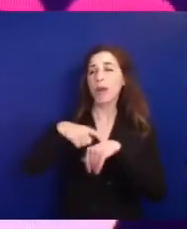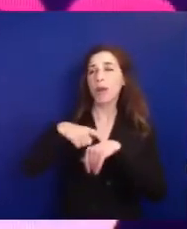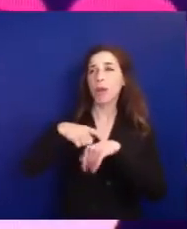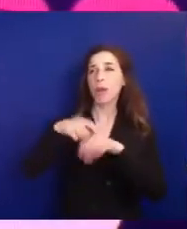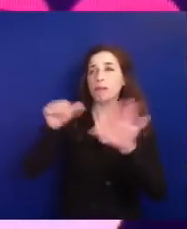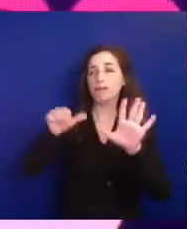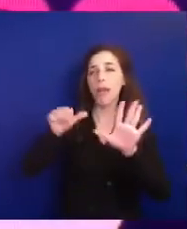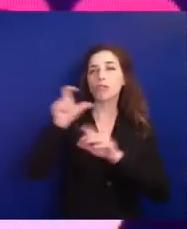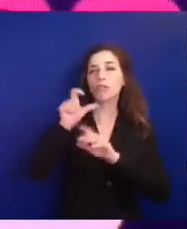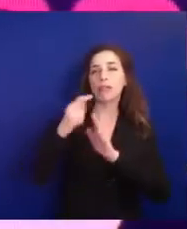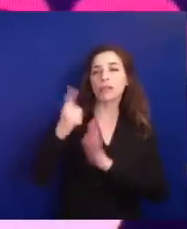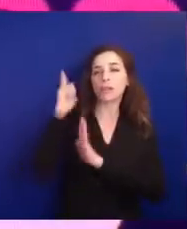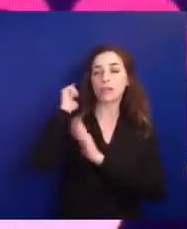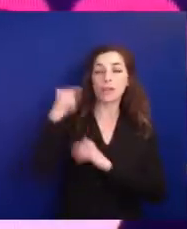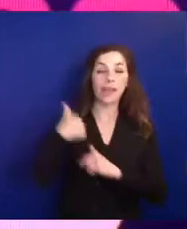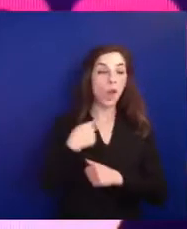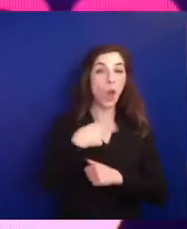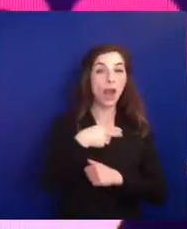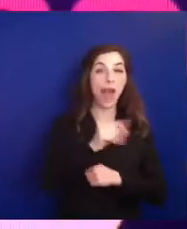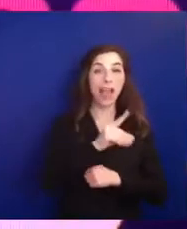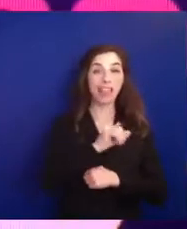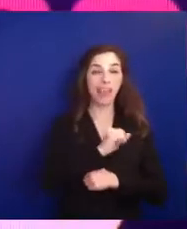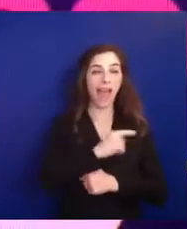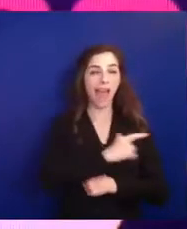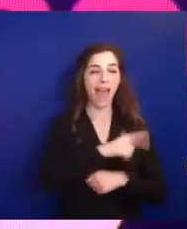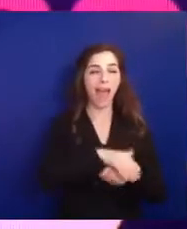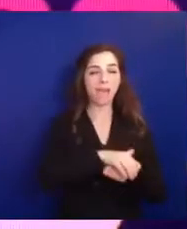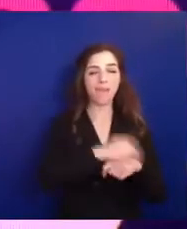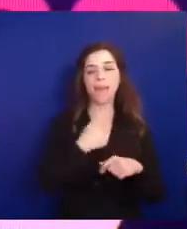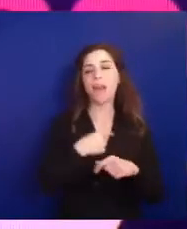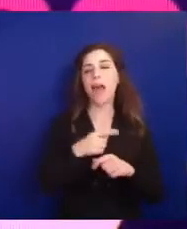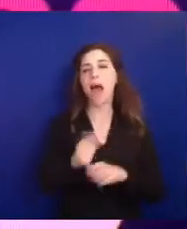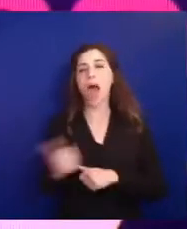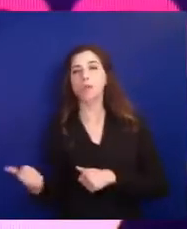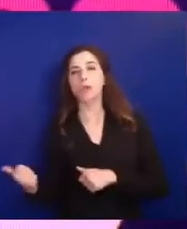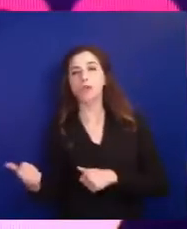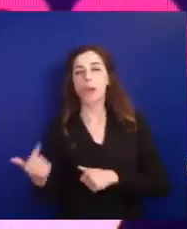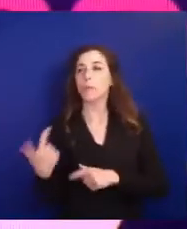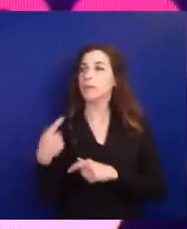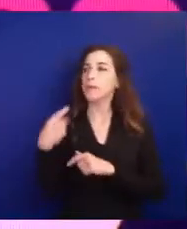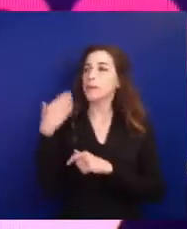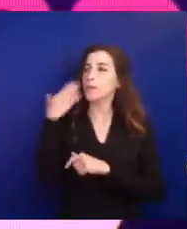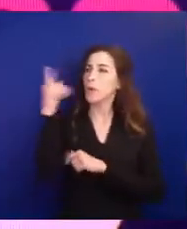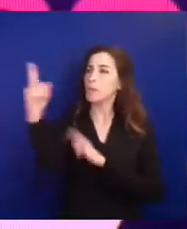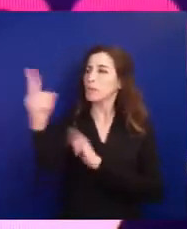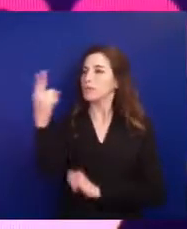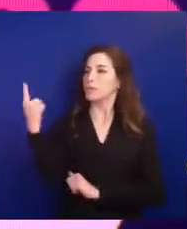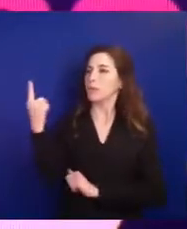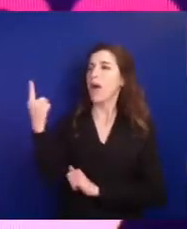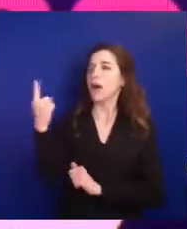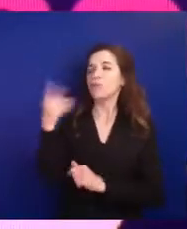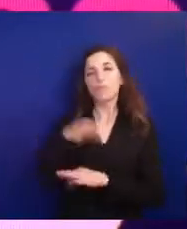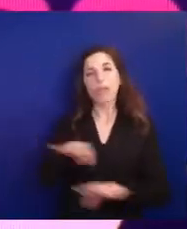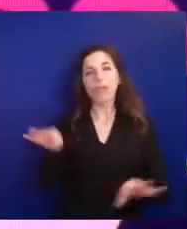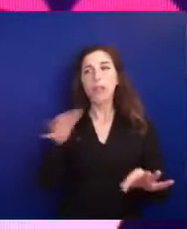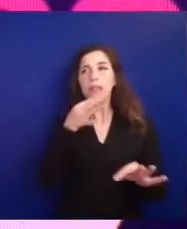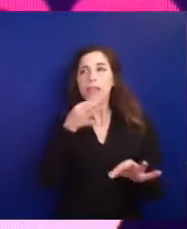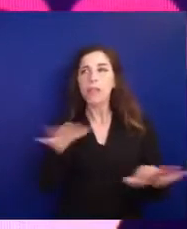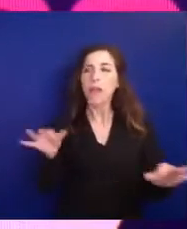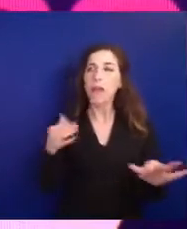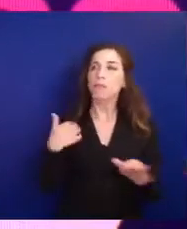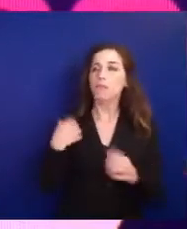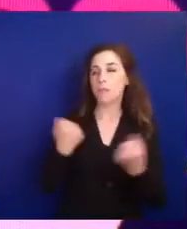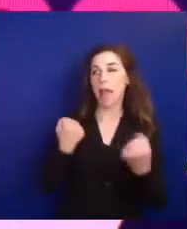cinema insieme alla mia amica nadia stavamo facendo l'autostop si fermò a questo ragazzo era gentile cortese saliamo su